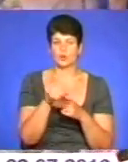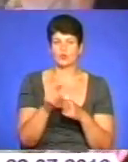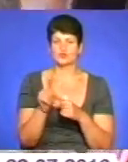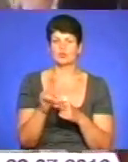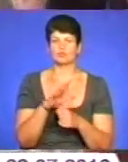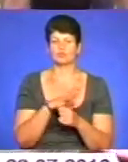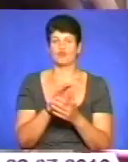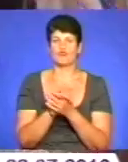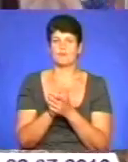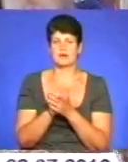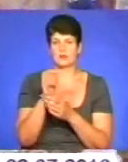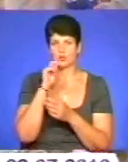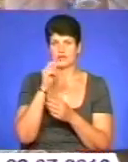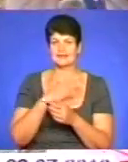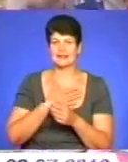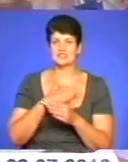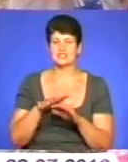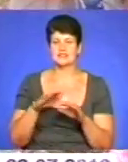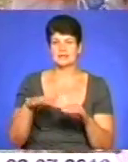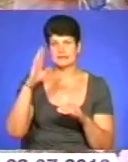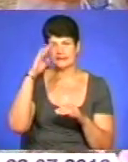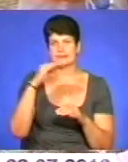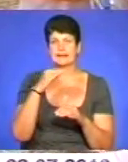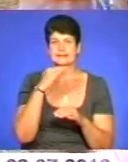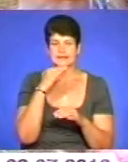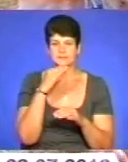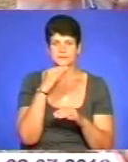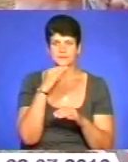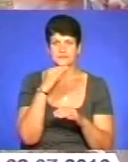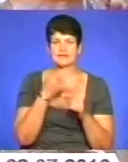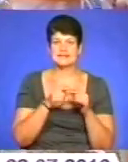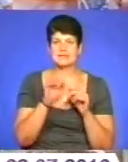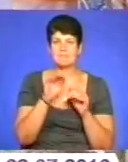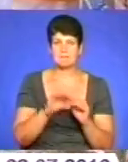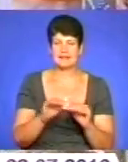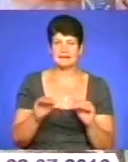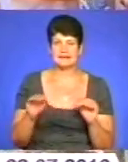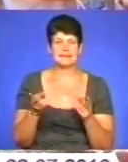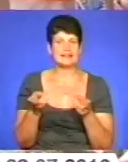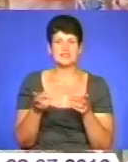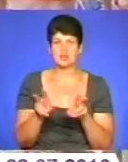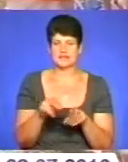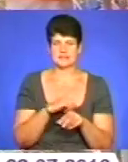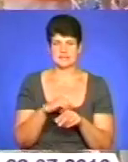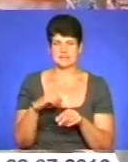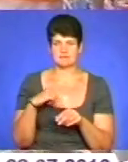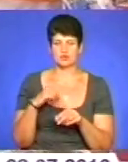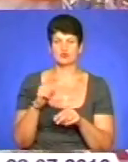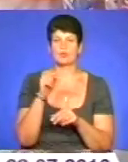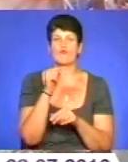був мир на Україні і наші діти, тати, і ці маленькі діти не лишались самі, щоб